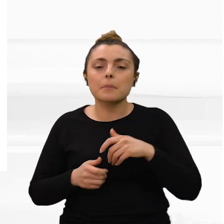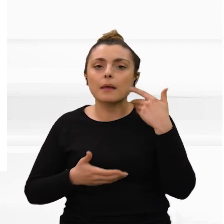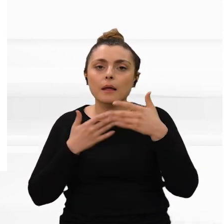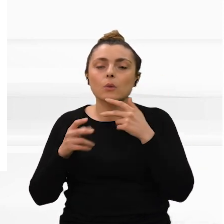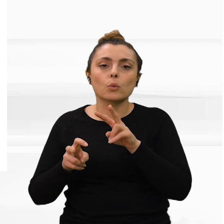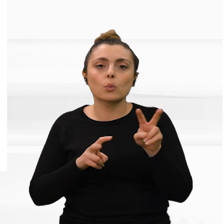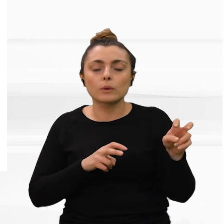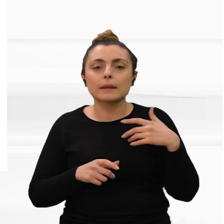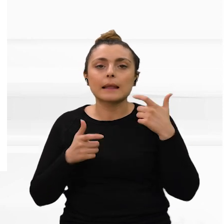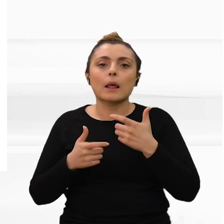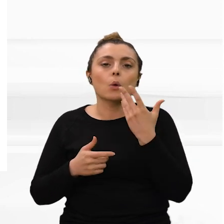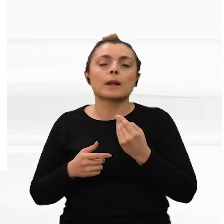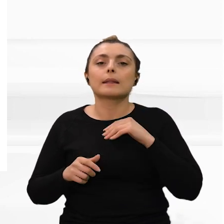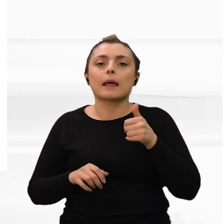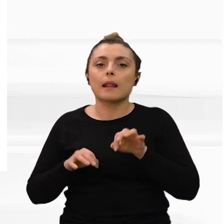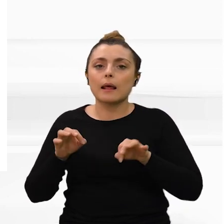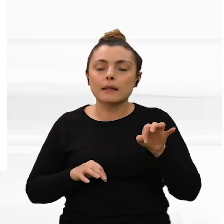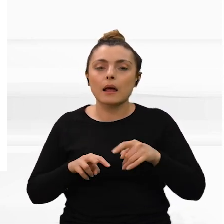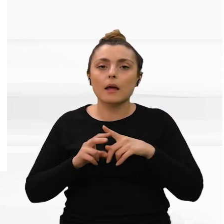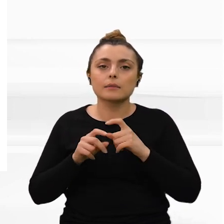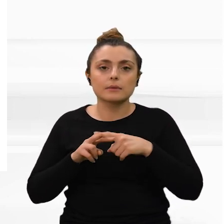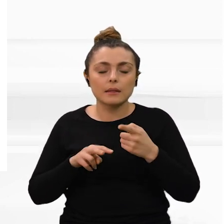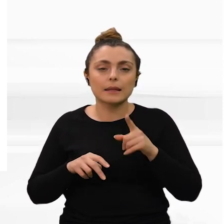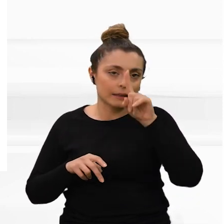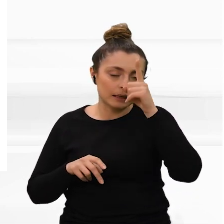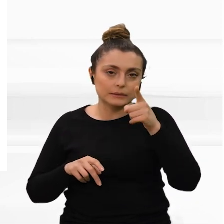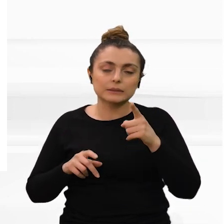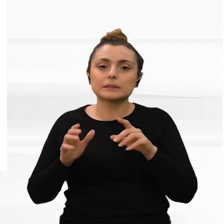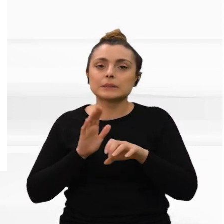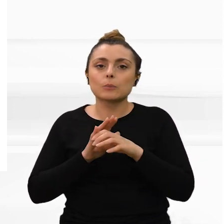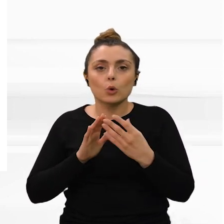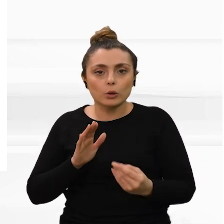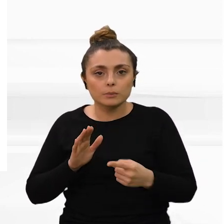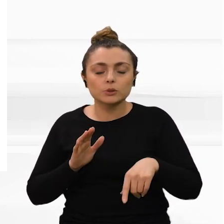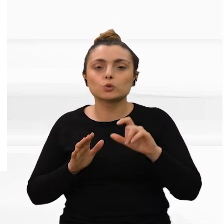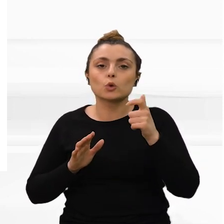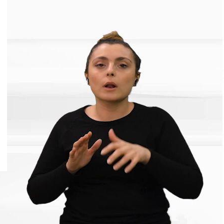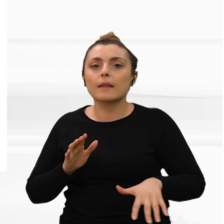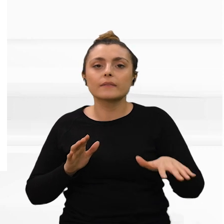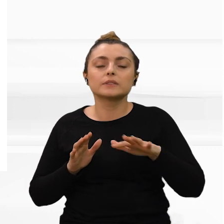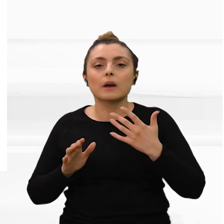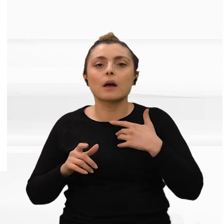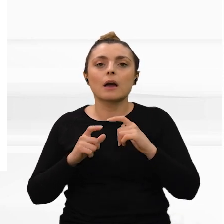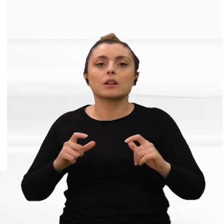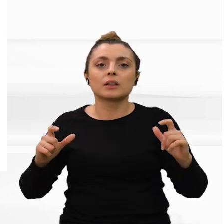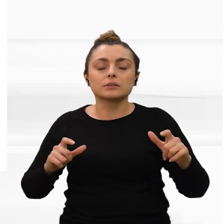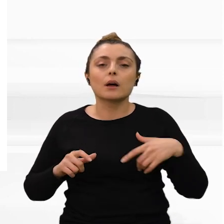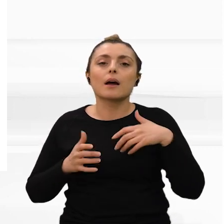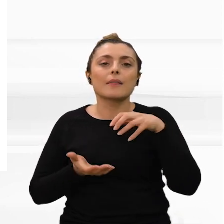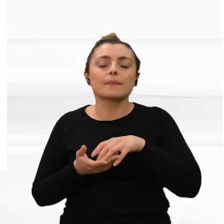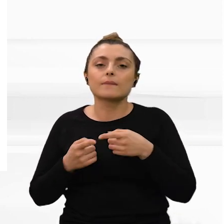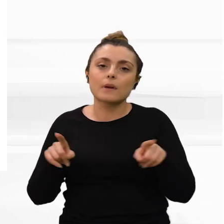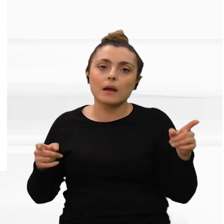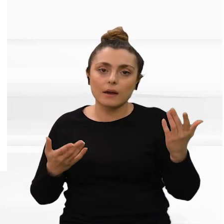yapıtında anlatılan olayların yeri olarak değerlendirilen ada yalnızlığın sembolü olmasıyla coğrafyacının veya haritacının